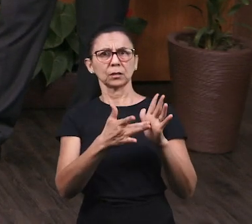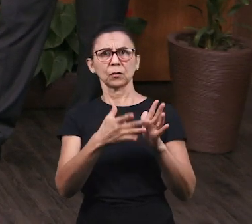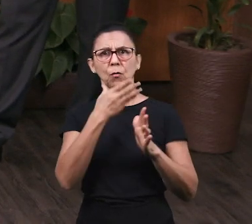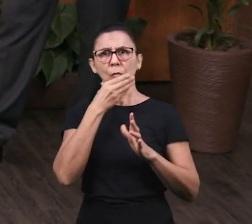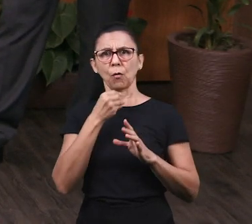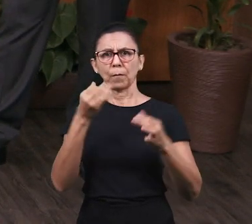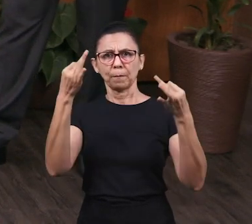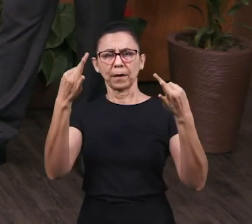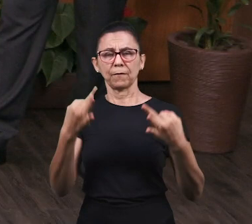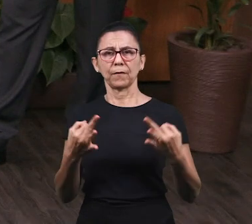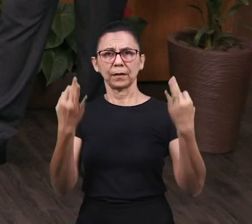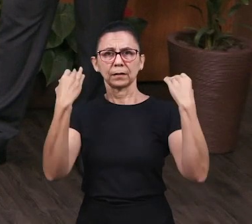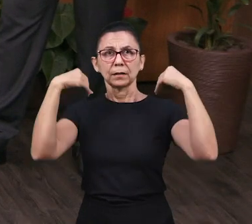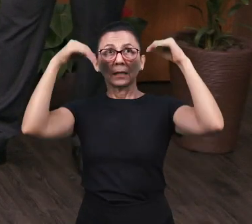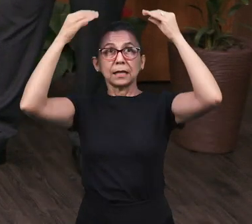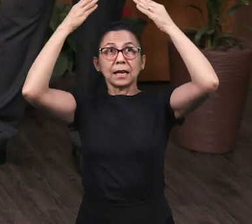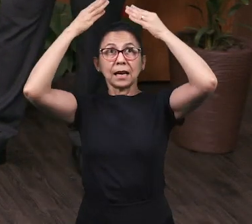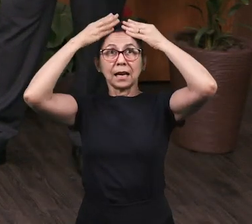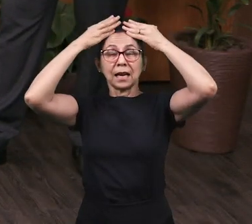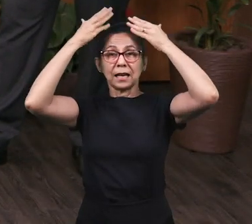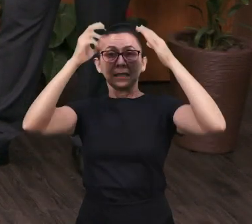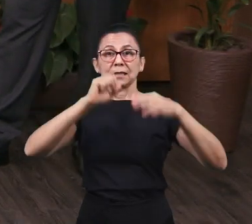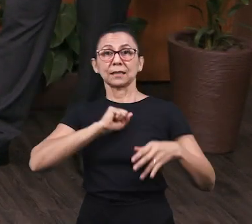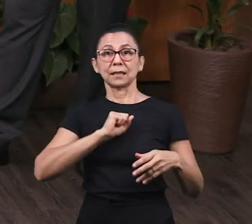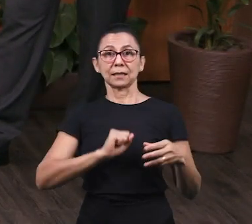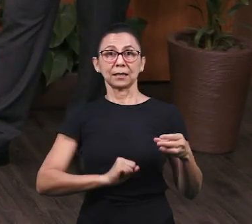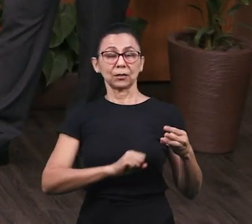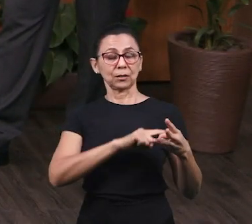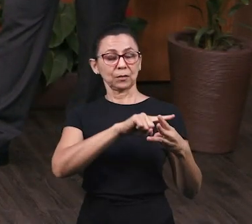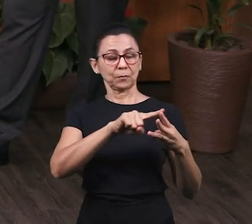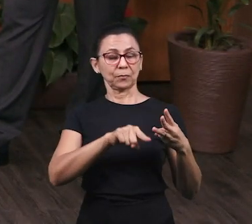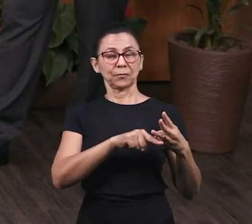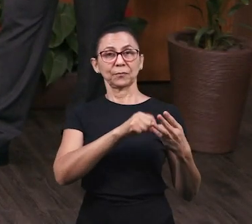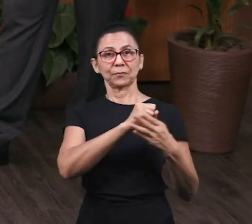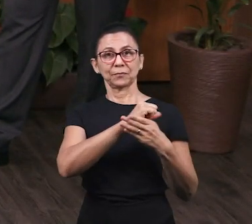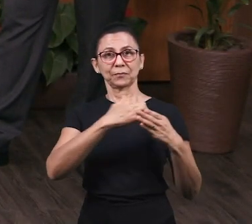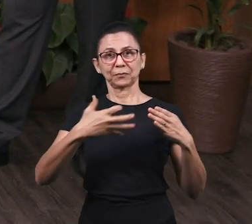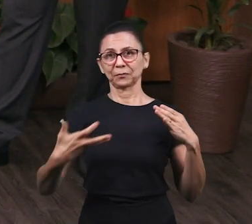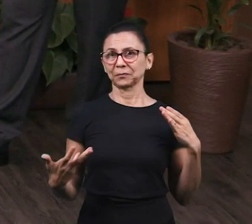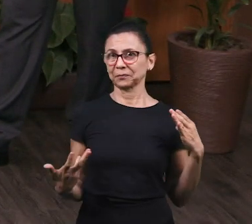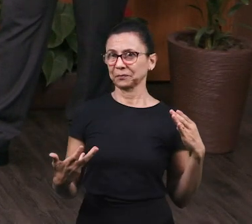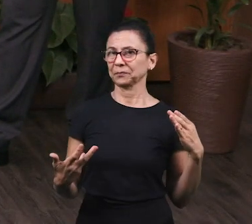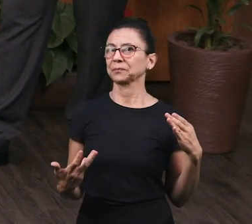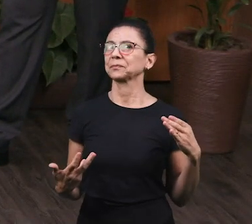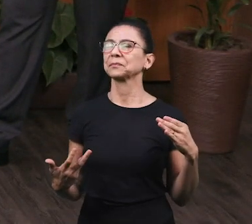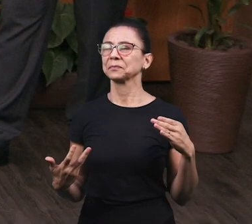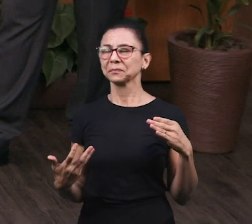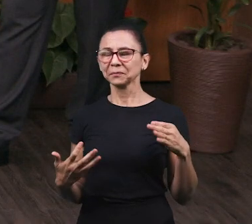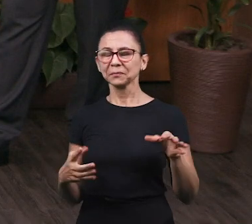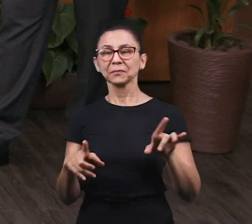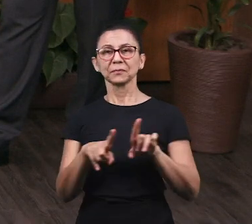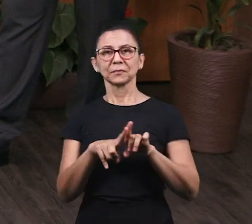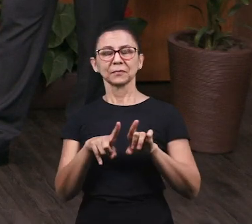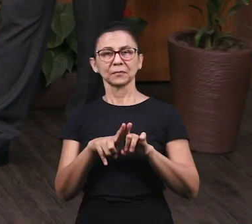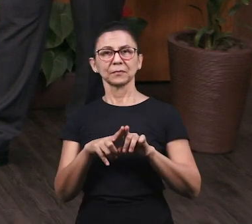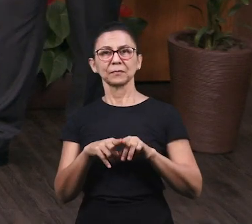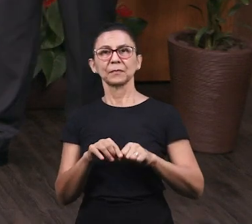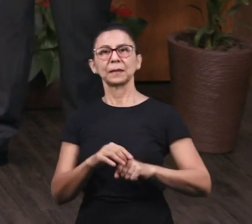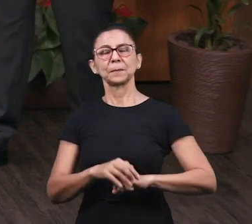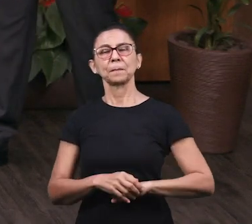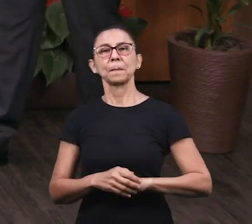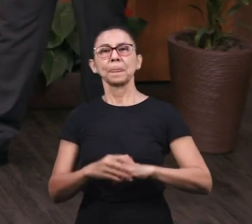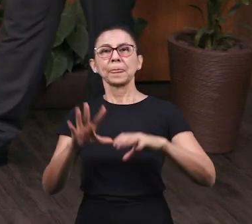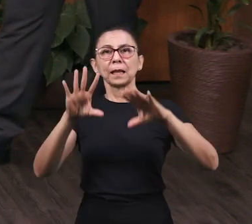Dieu, roi et sacrificateur. Tout était prophétisé aussi dans ces